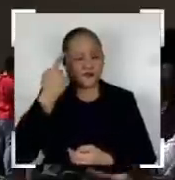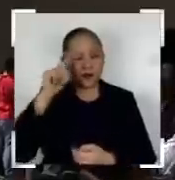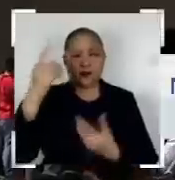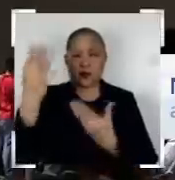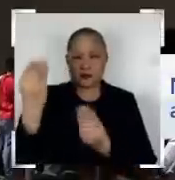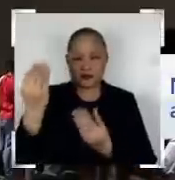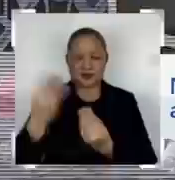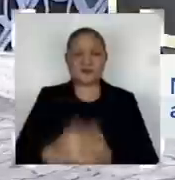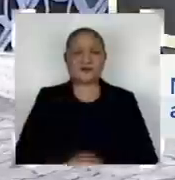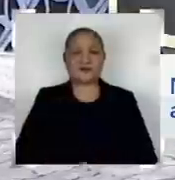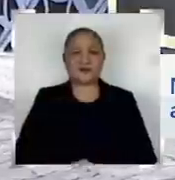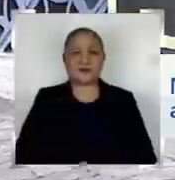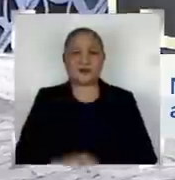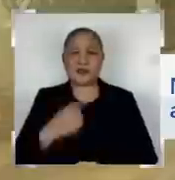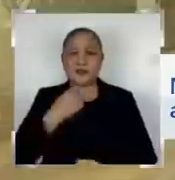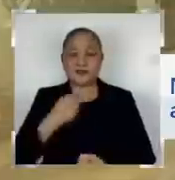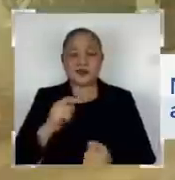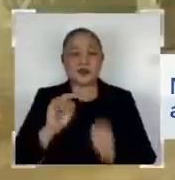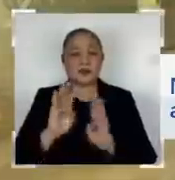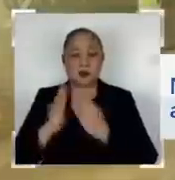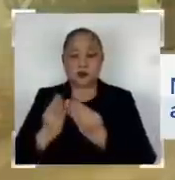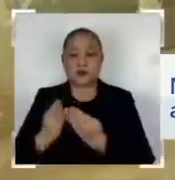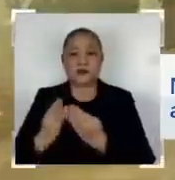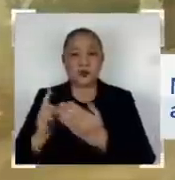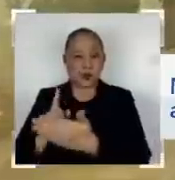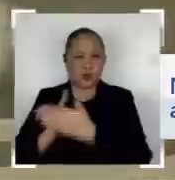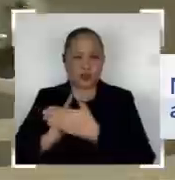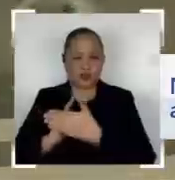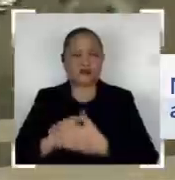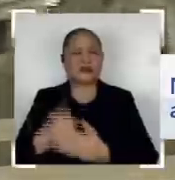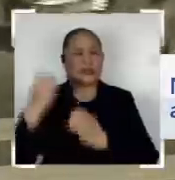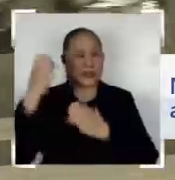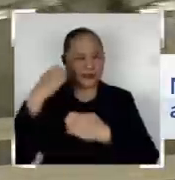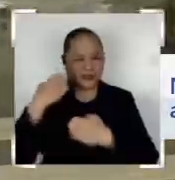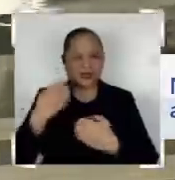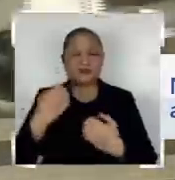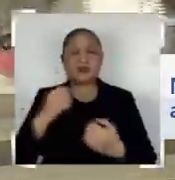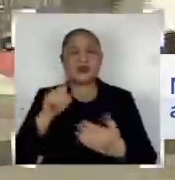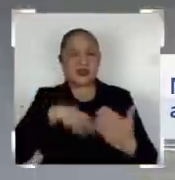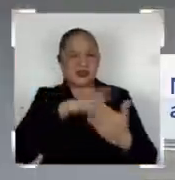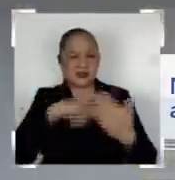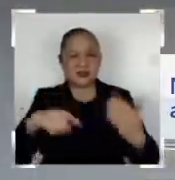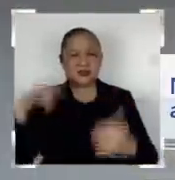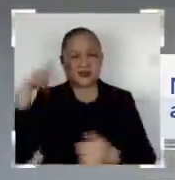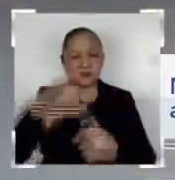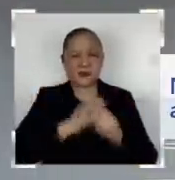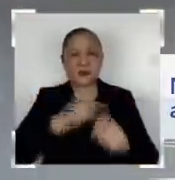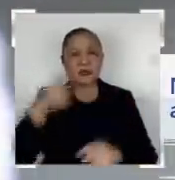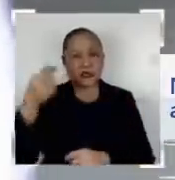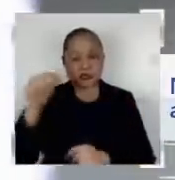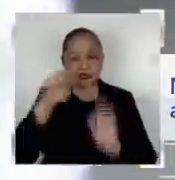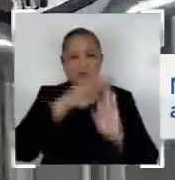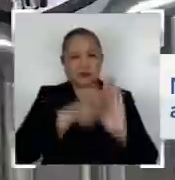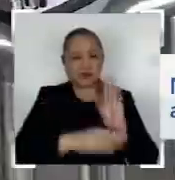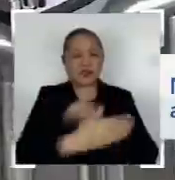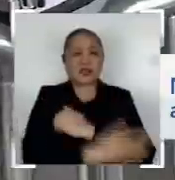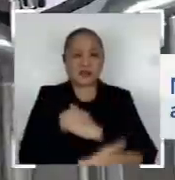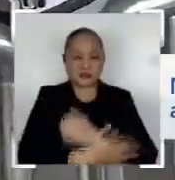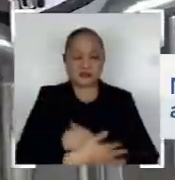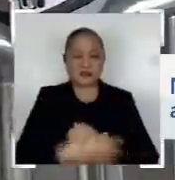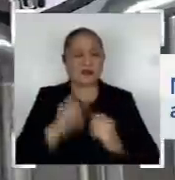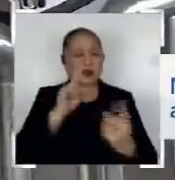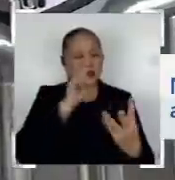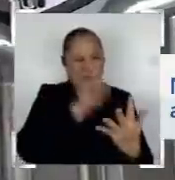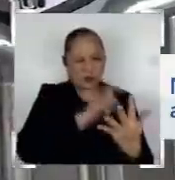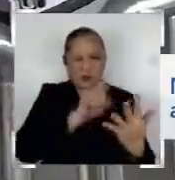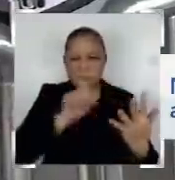Ayon sa Bureau of Quarantine, inaasahan na nilang maraming magka-cancel ng flights mula sa green list areas. Na contact trace na rin daw ang mga